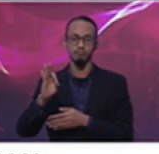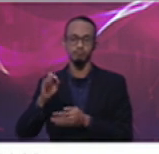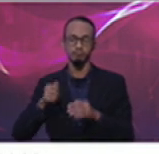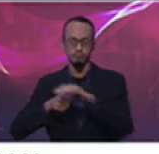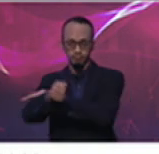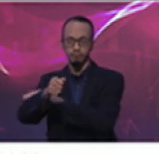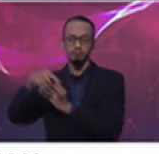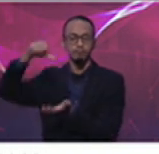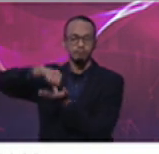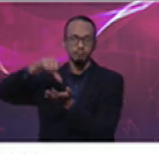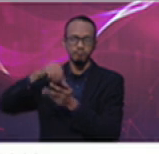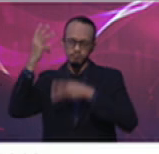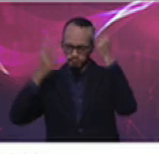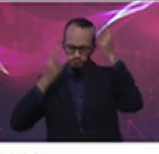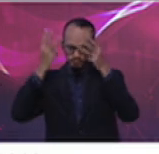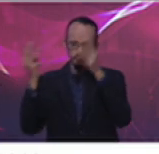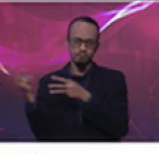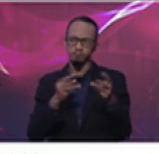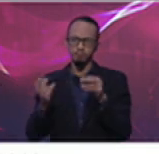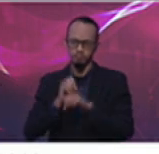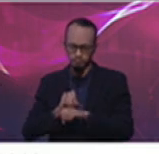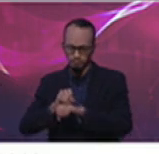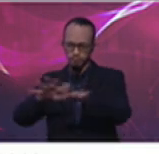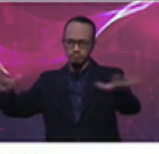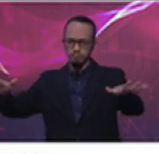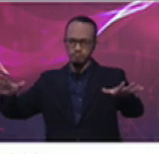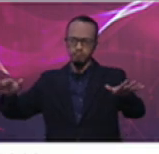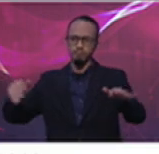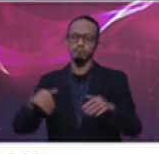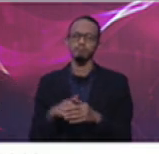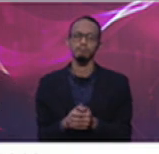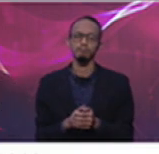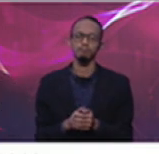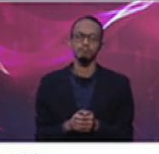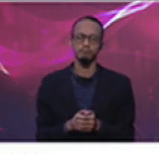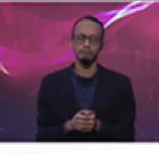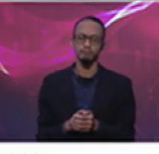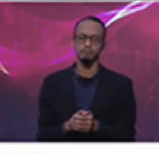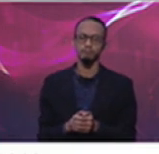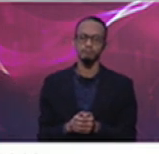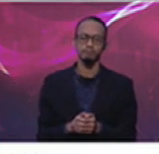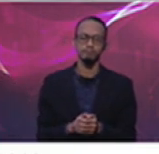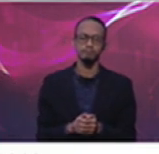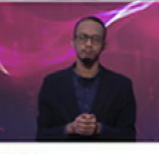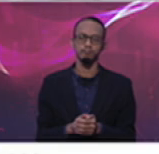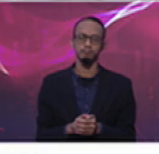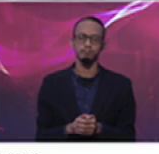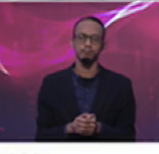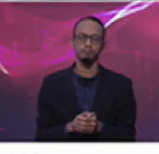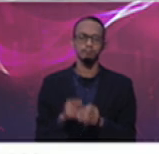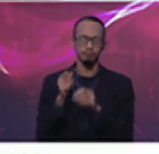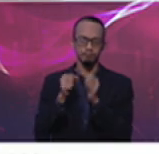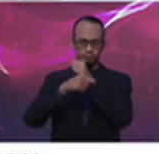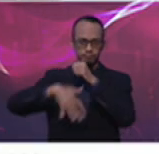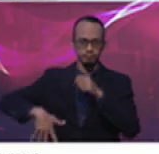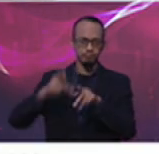menimbulkan kebimbangan perang yang lebih luas di Timur Tengah agensi pertahanan awam